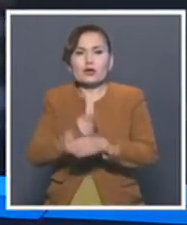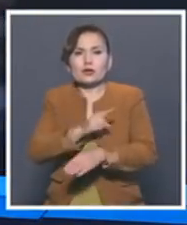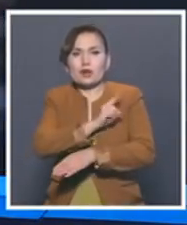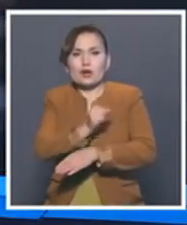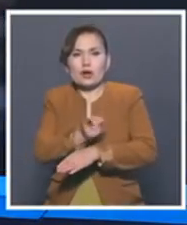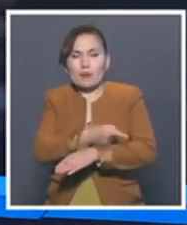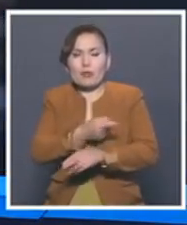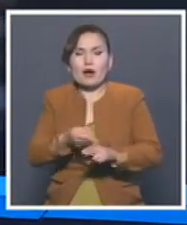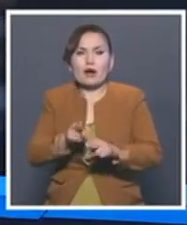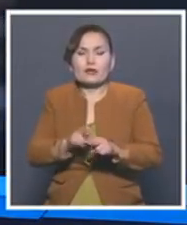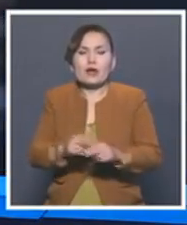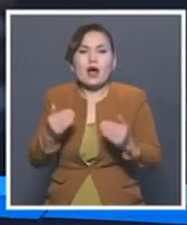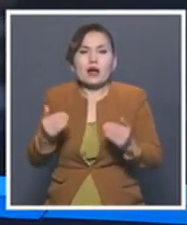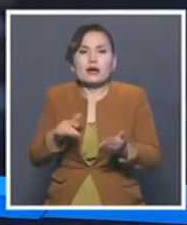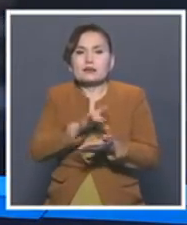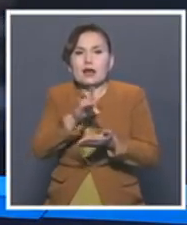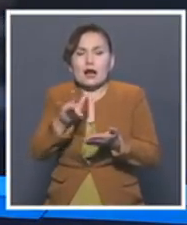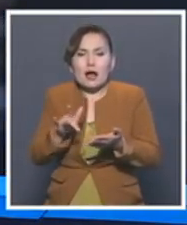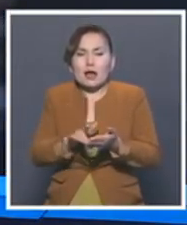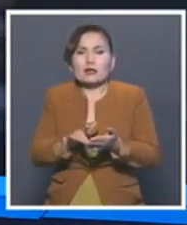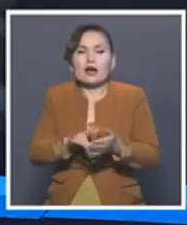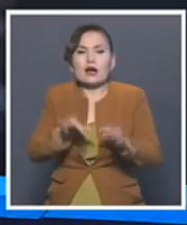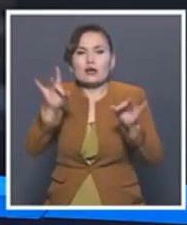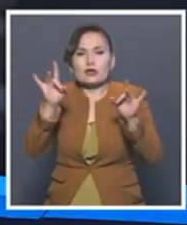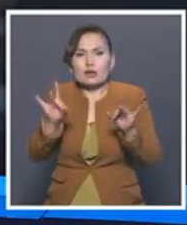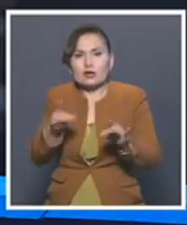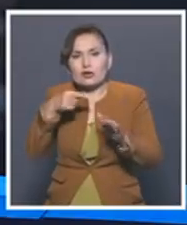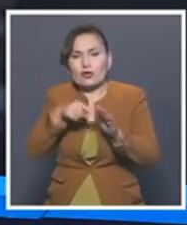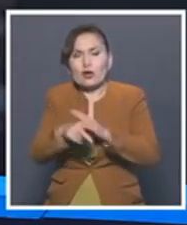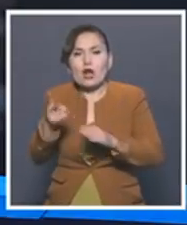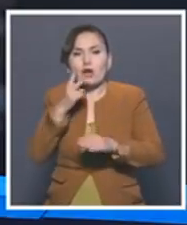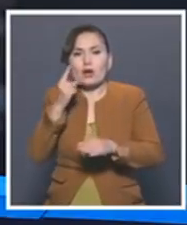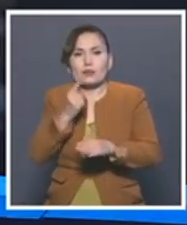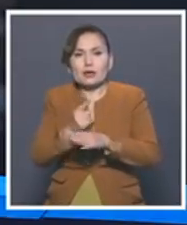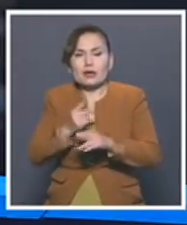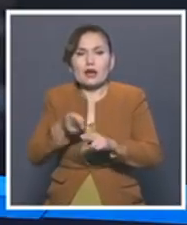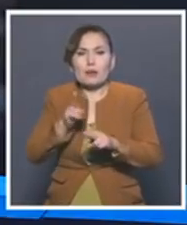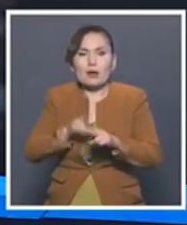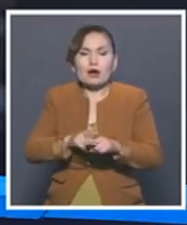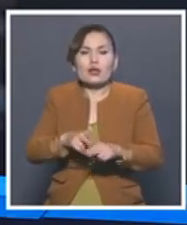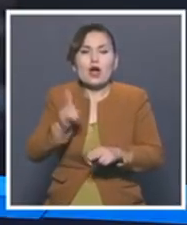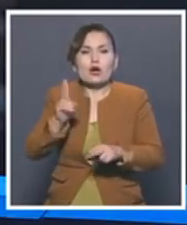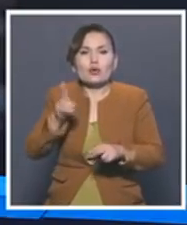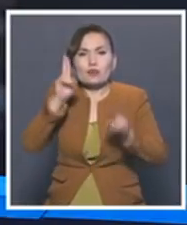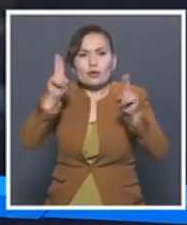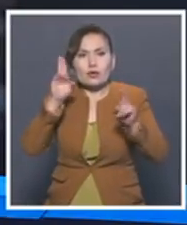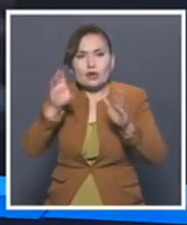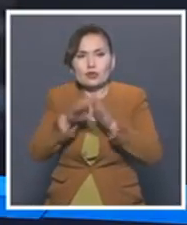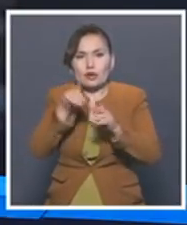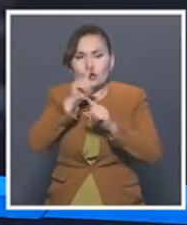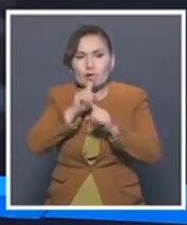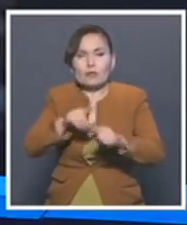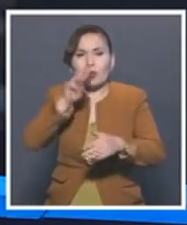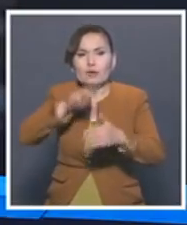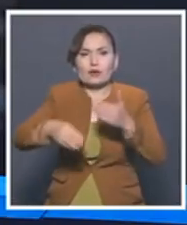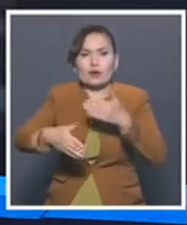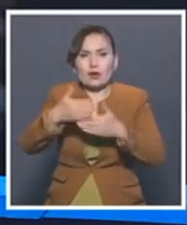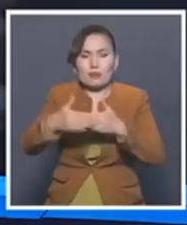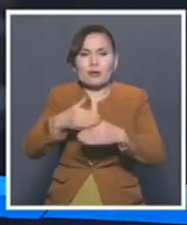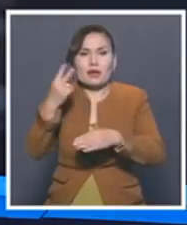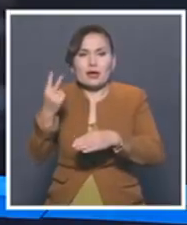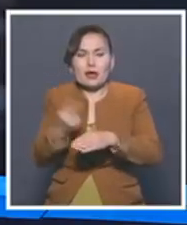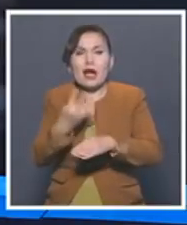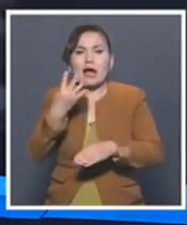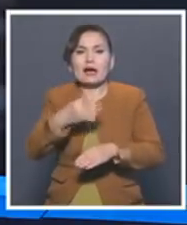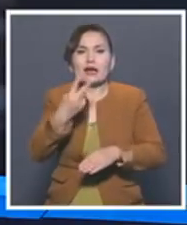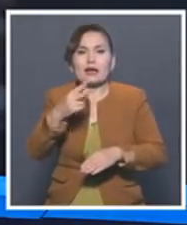күшейтілді. Бұрынғыдай қалаған жерде темекі түтінін будақтатып тұруға рұқсат жоқ. Салғырттық танытқандарға салынар айыппұлды артты. Екесе